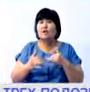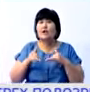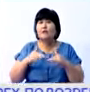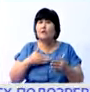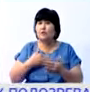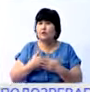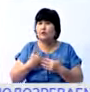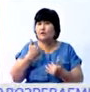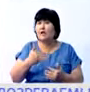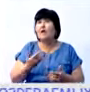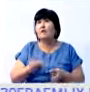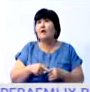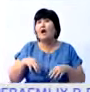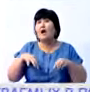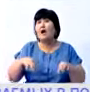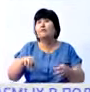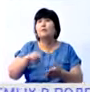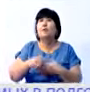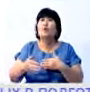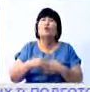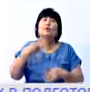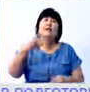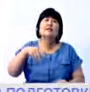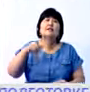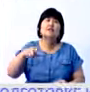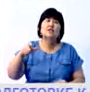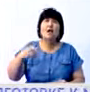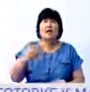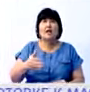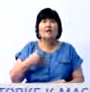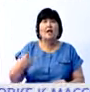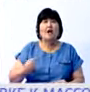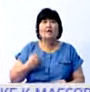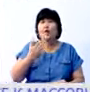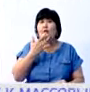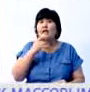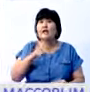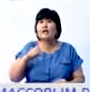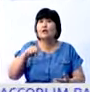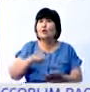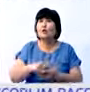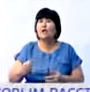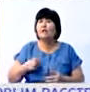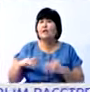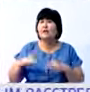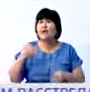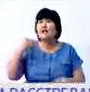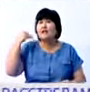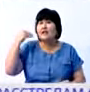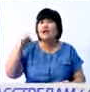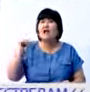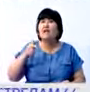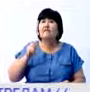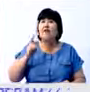миссию. В автопробеге участвуют около 30 человек. Это воины-интернационалисты, участники боевых действий на